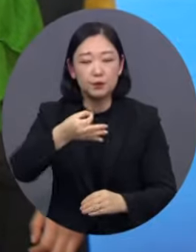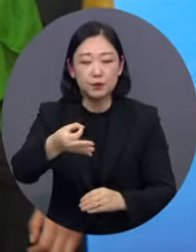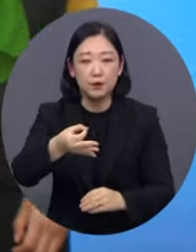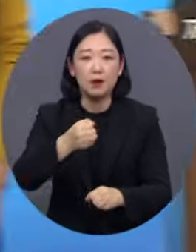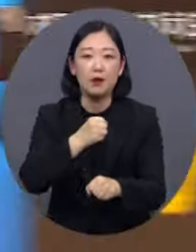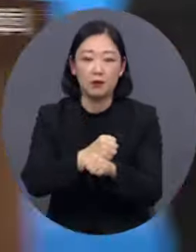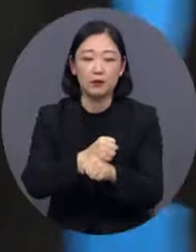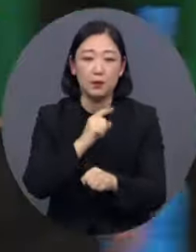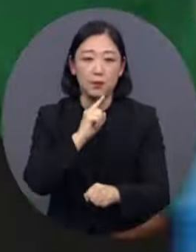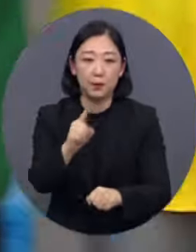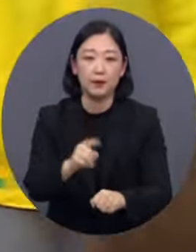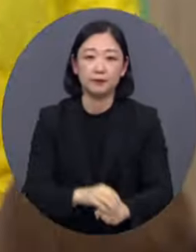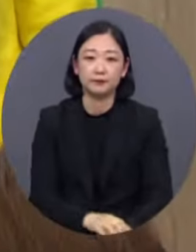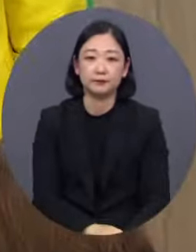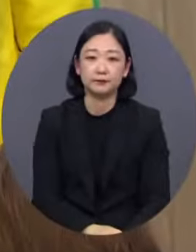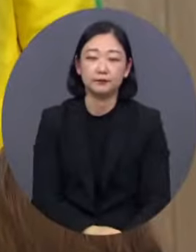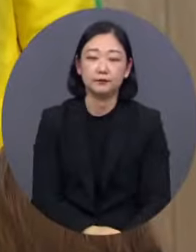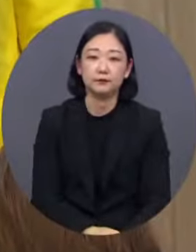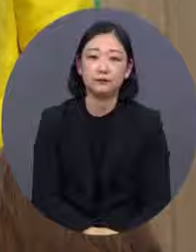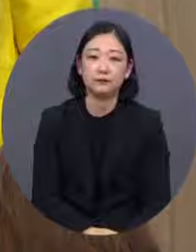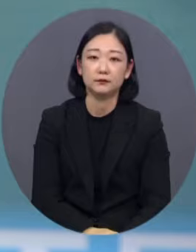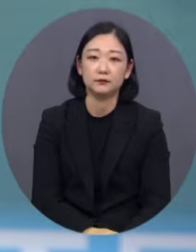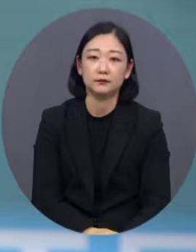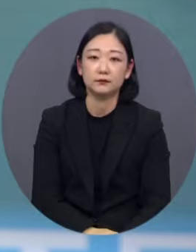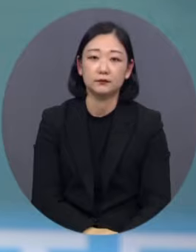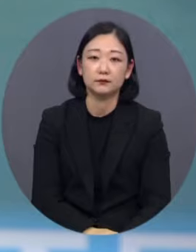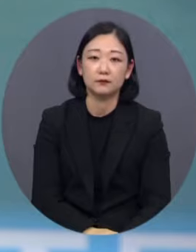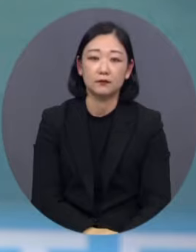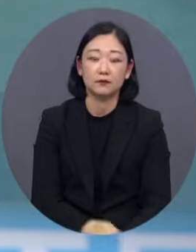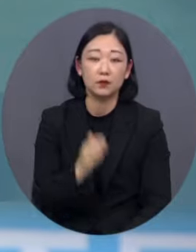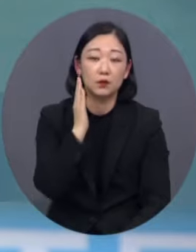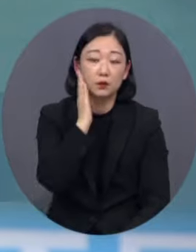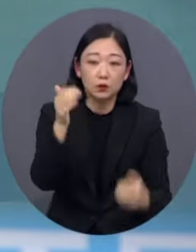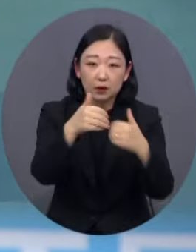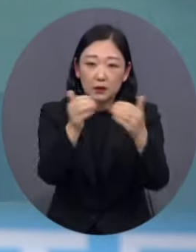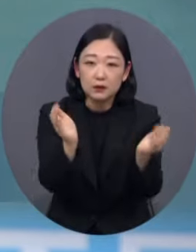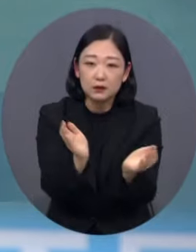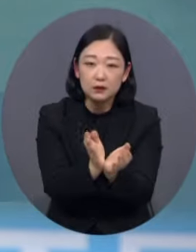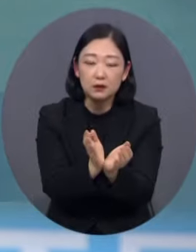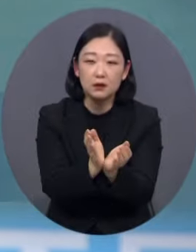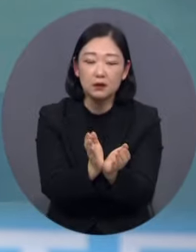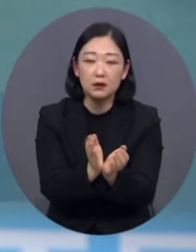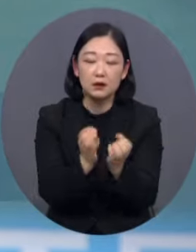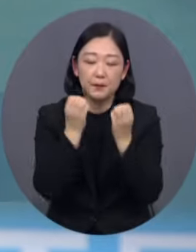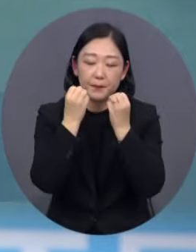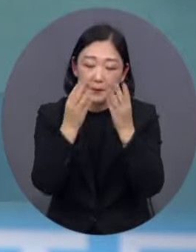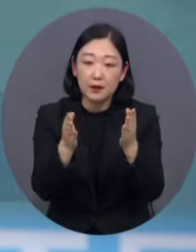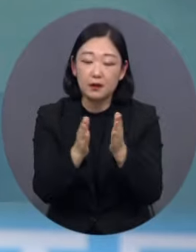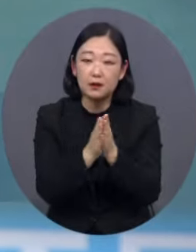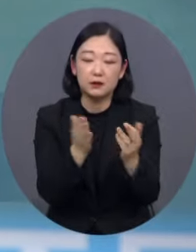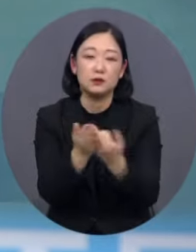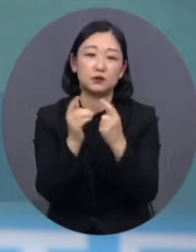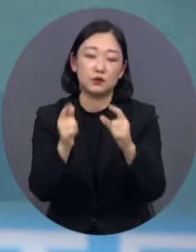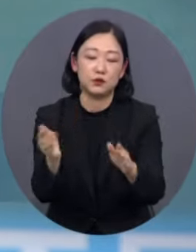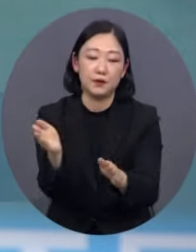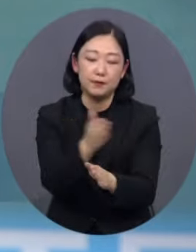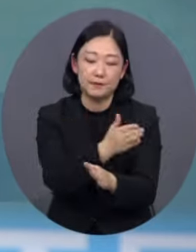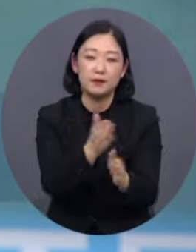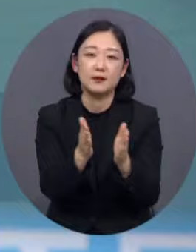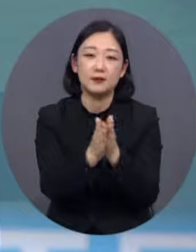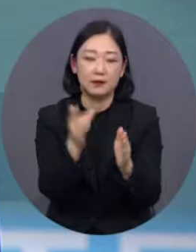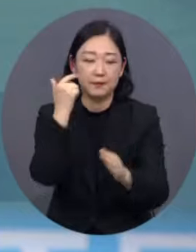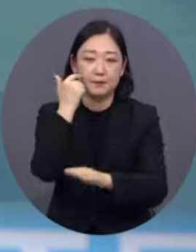정치인을 앞순번에 배치하겠다고 약속했습니다. 녹색 정의당이 신발끈을 다시 묶고 제주도에서부터